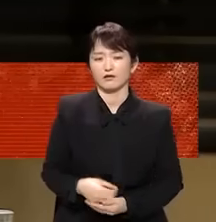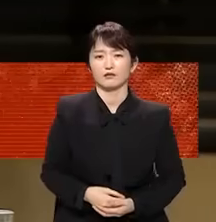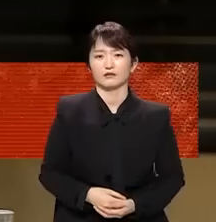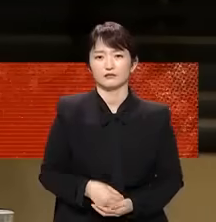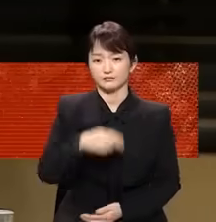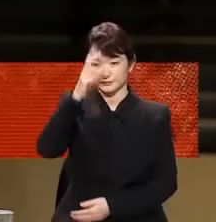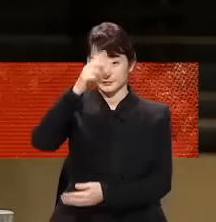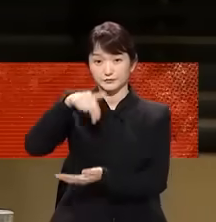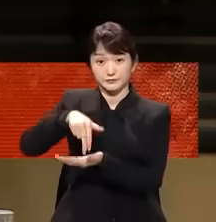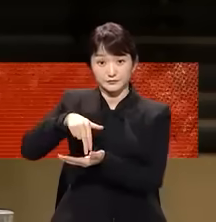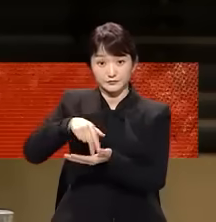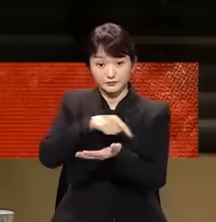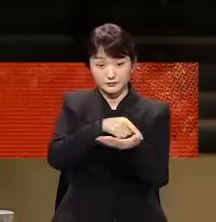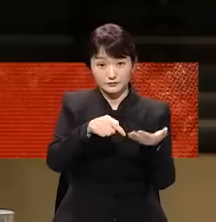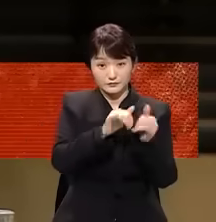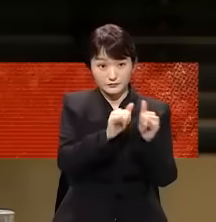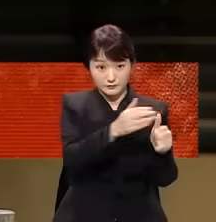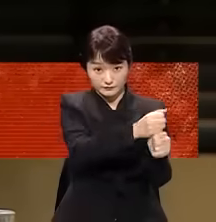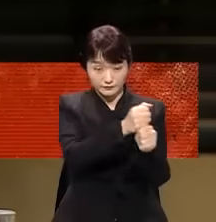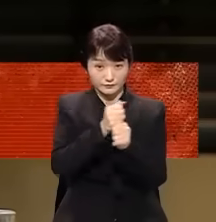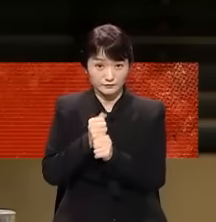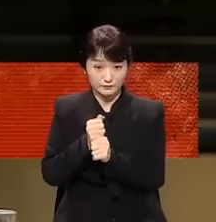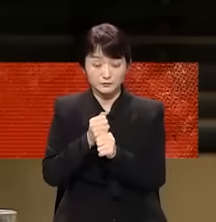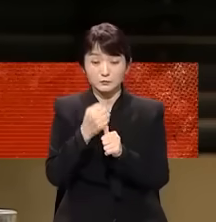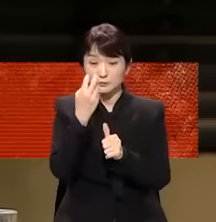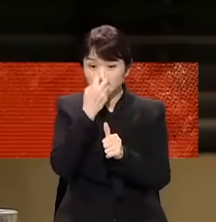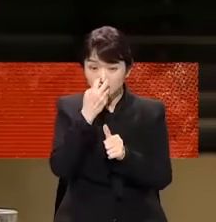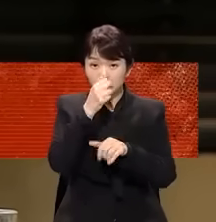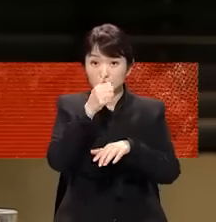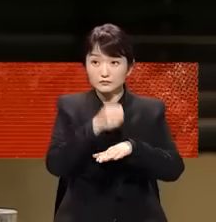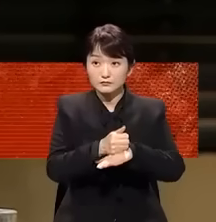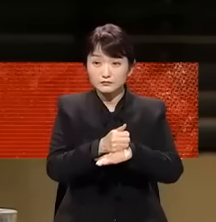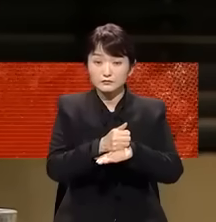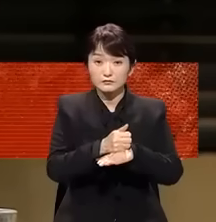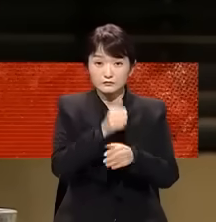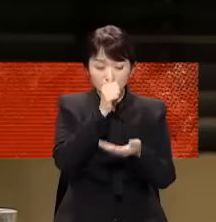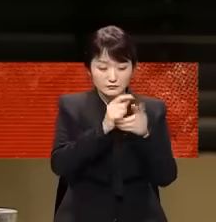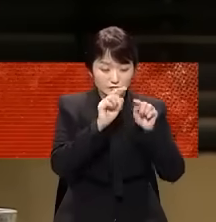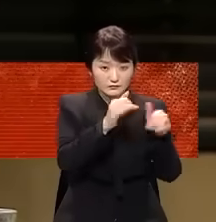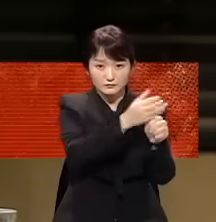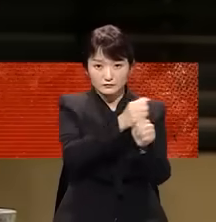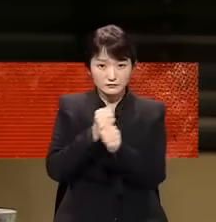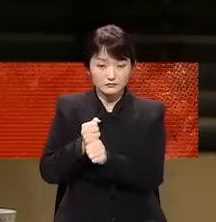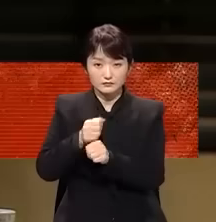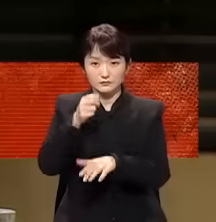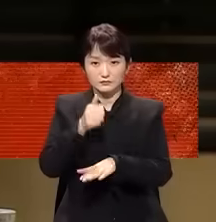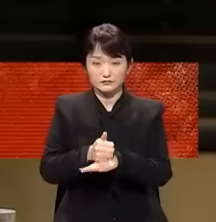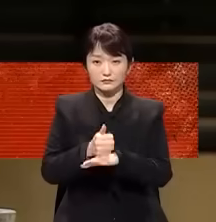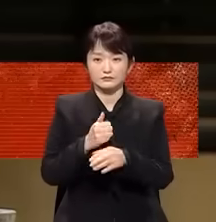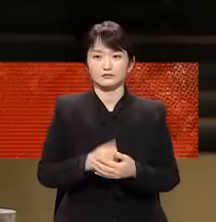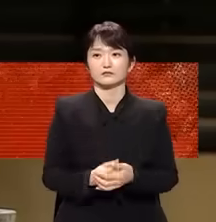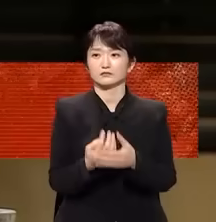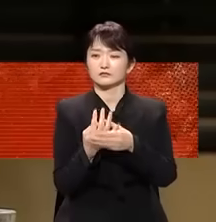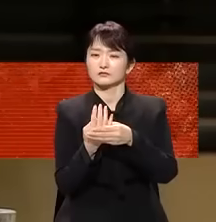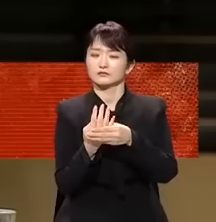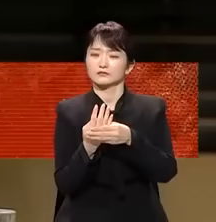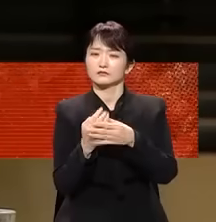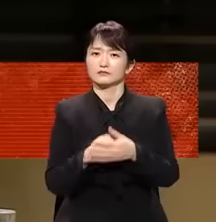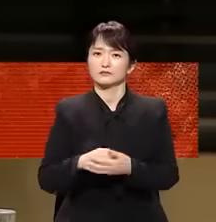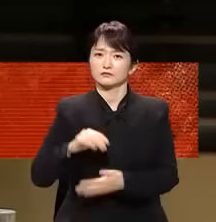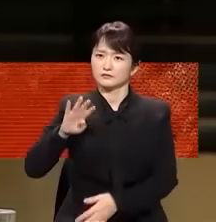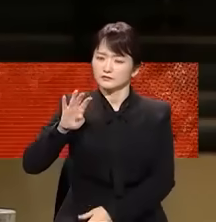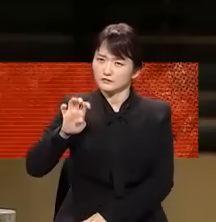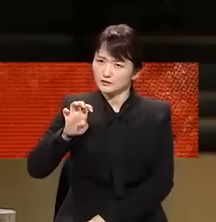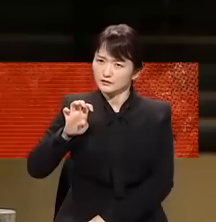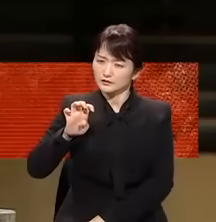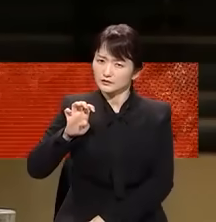경찰측은 이제 피해자를 어 검고고 나서 확인해 보니까 현금 410만 원 신용 카드 40 어 40여점을 회수를 했다고